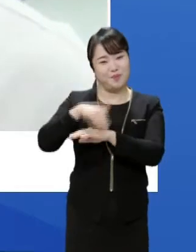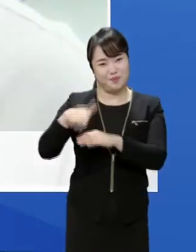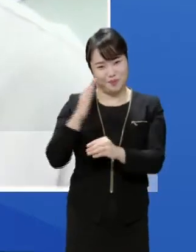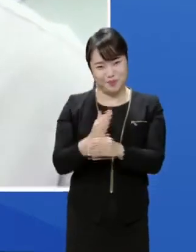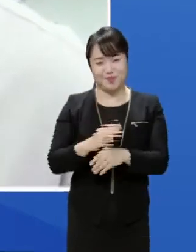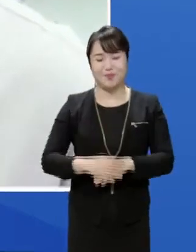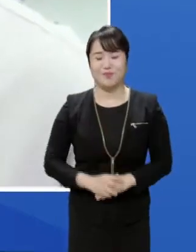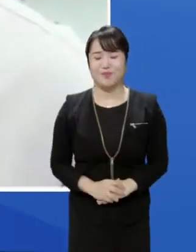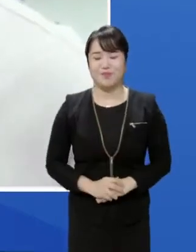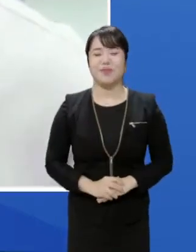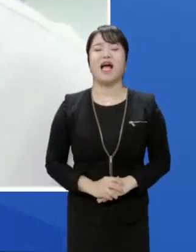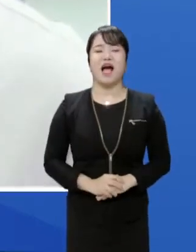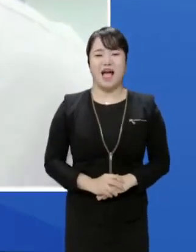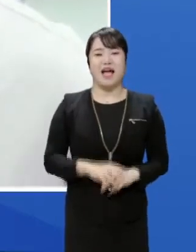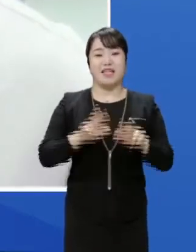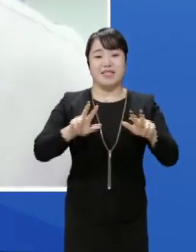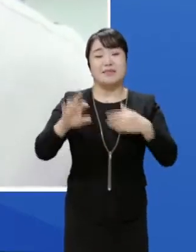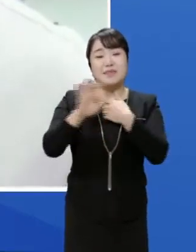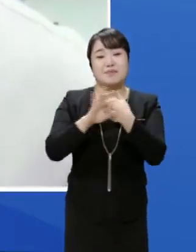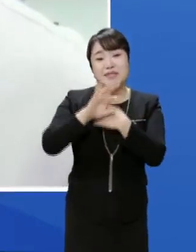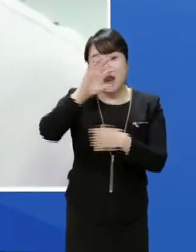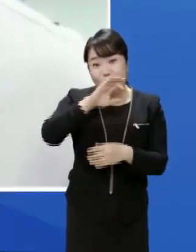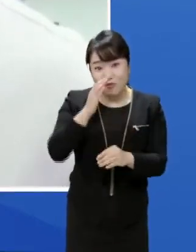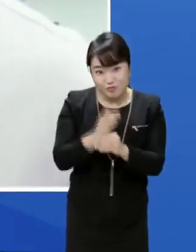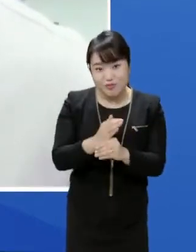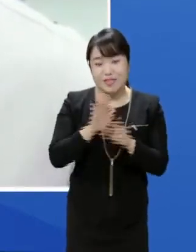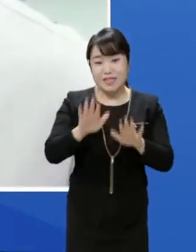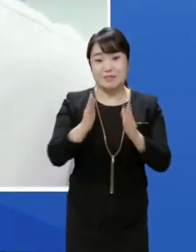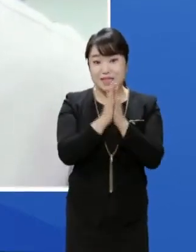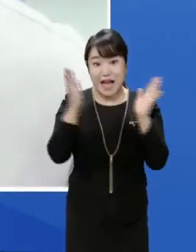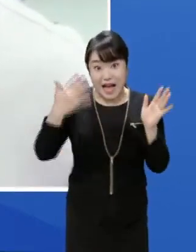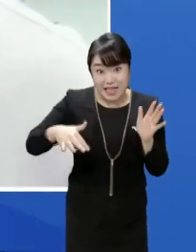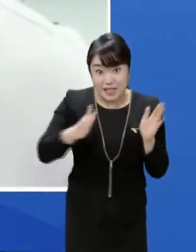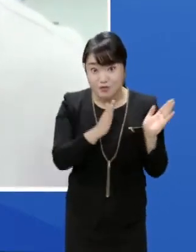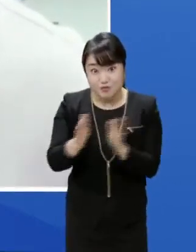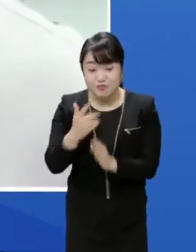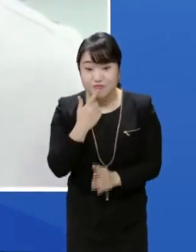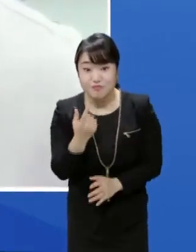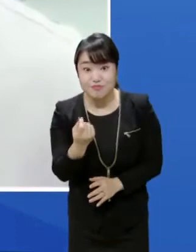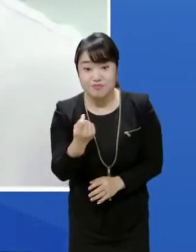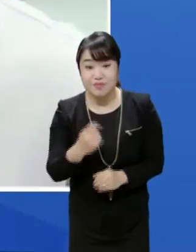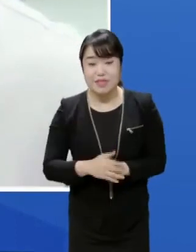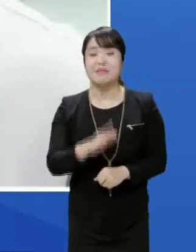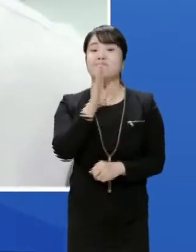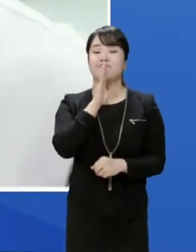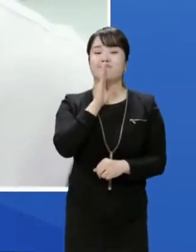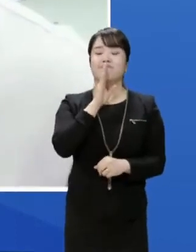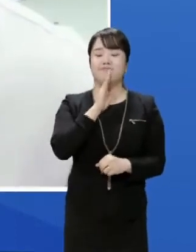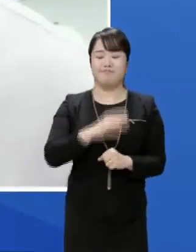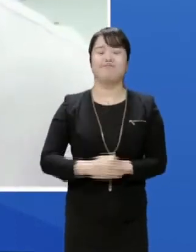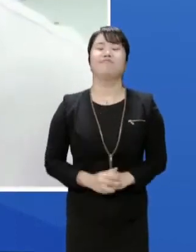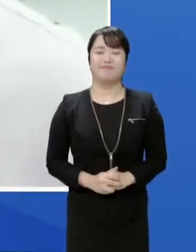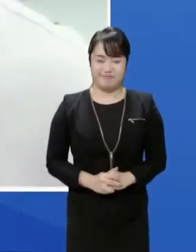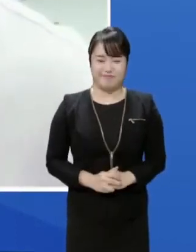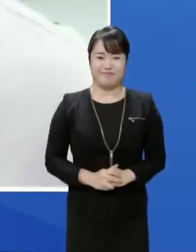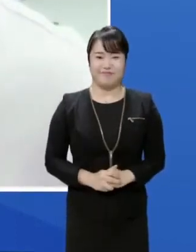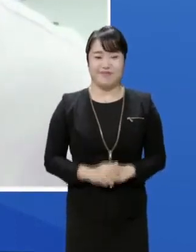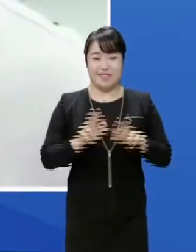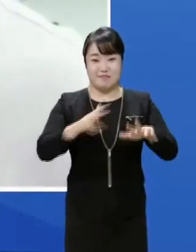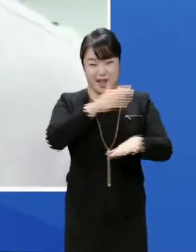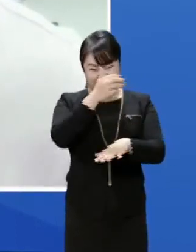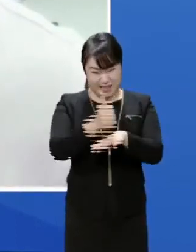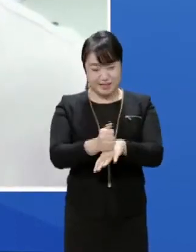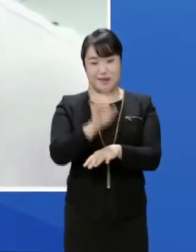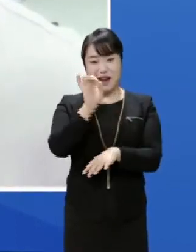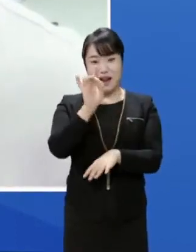계획하고 있습니다. 네. 아직은 시범 단계여서 진행이 된건 아니죠. 준비 단계신 거죠? 네, 맞습니다. 네. 그렇다면 마지막으로